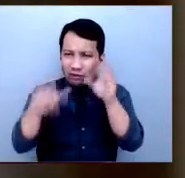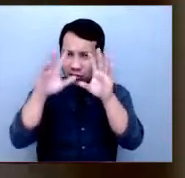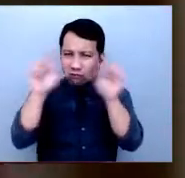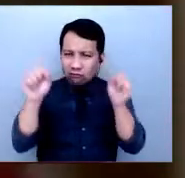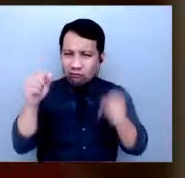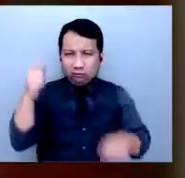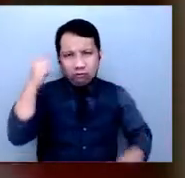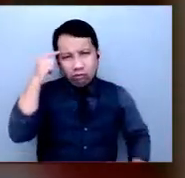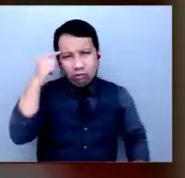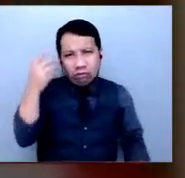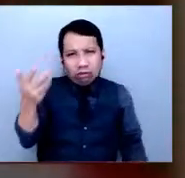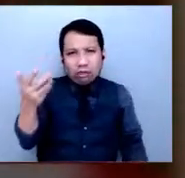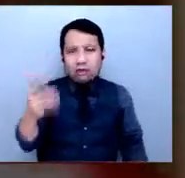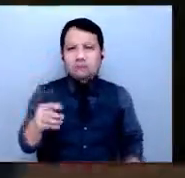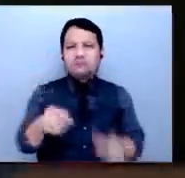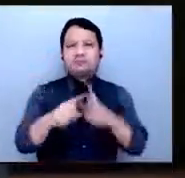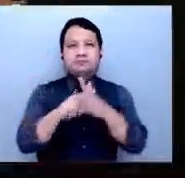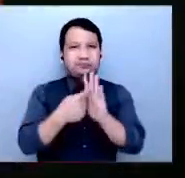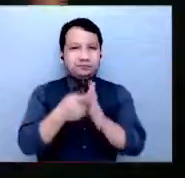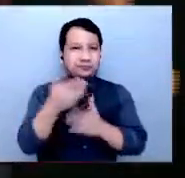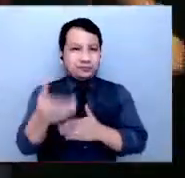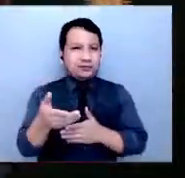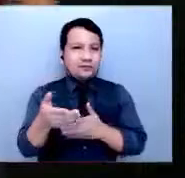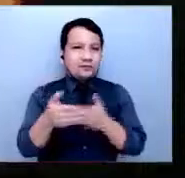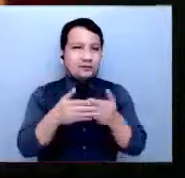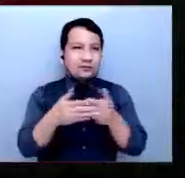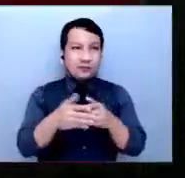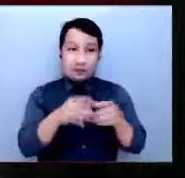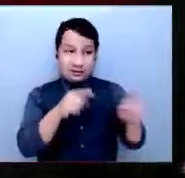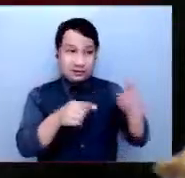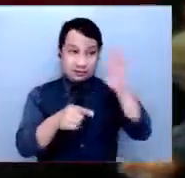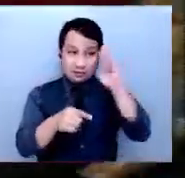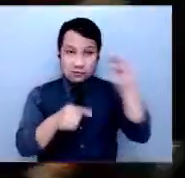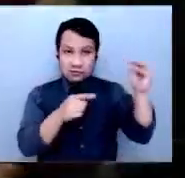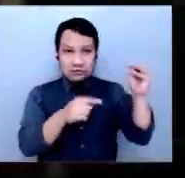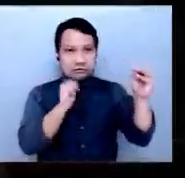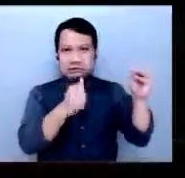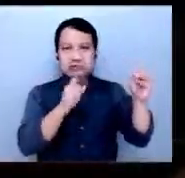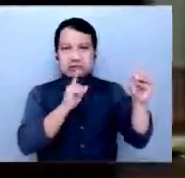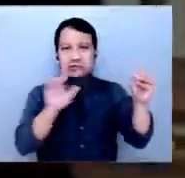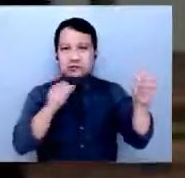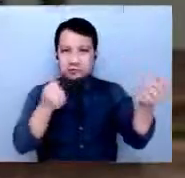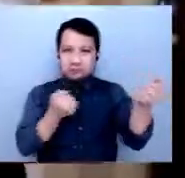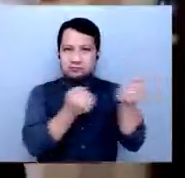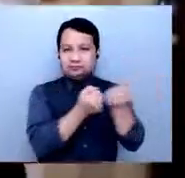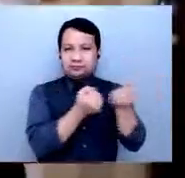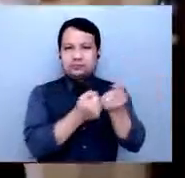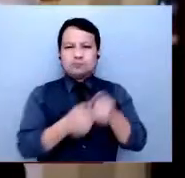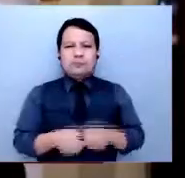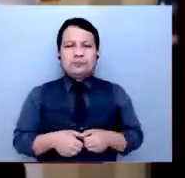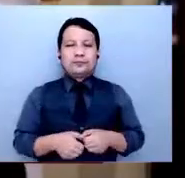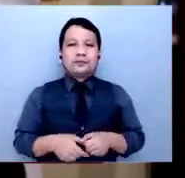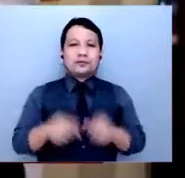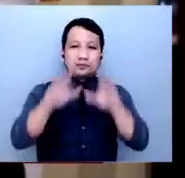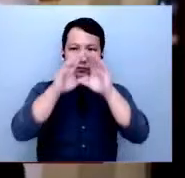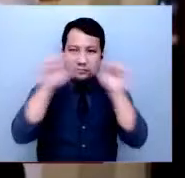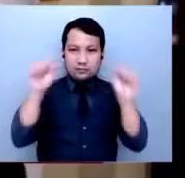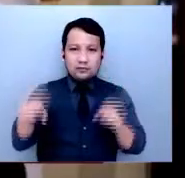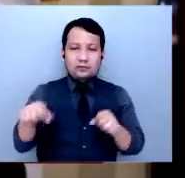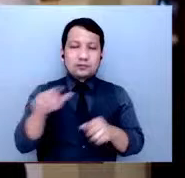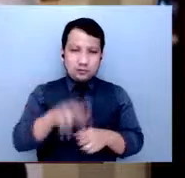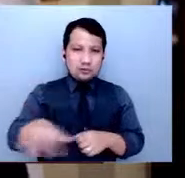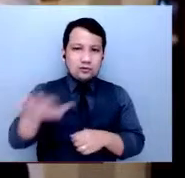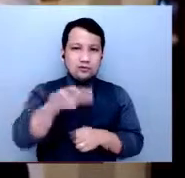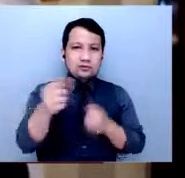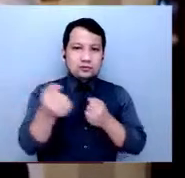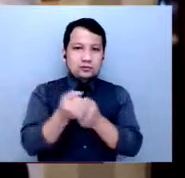Pangulo, simulat sa poll, hindi siya nangako ng suporta sa kandidatura ni Marcos Jr. Pero si Pangulong Duterte, all-out support kay